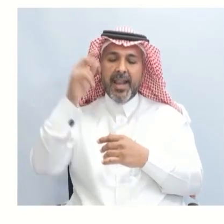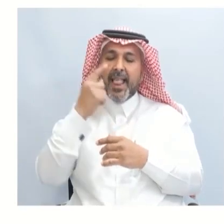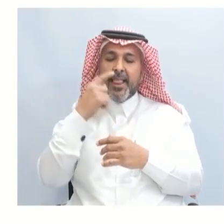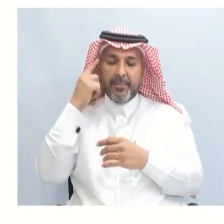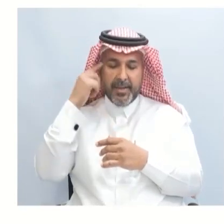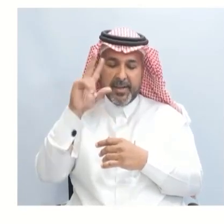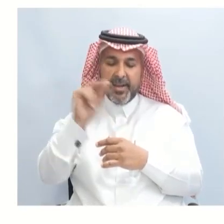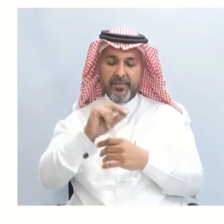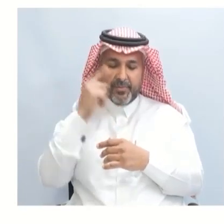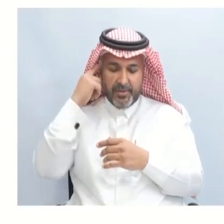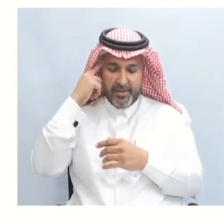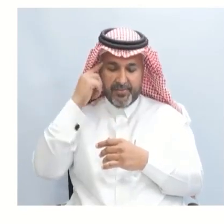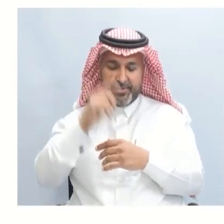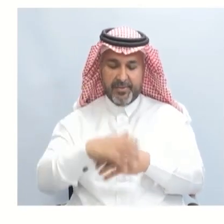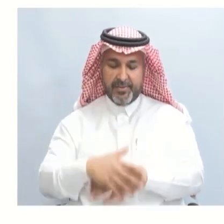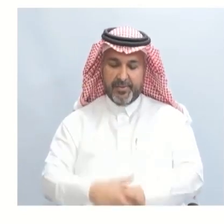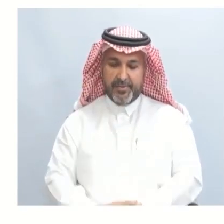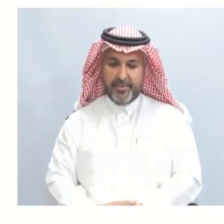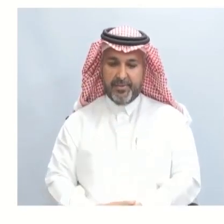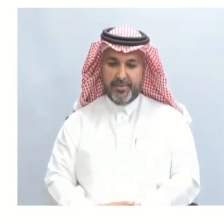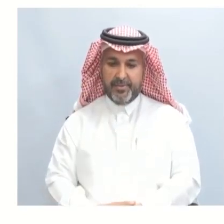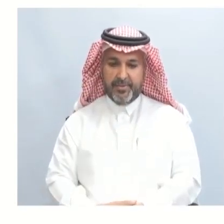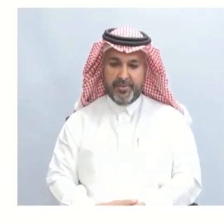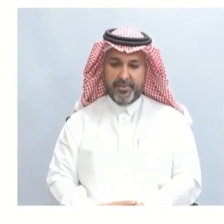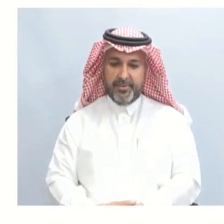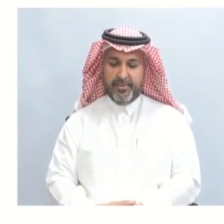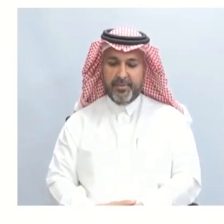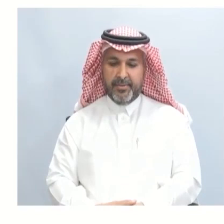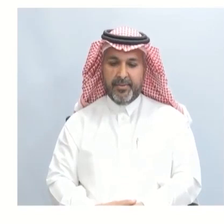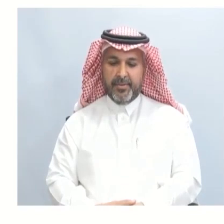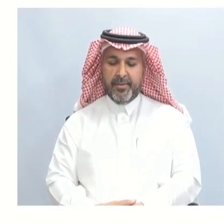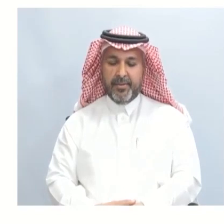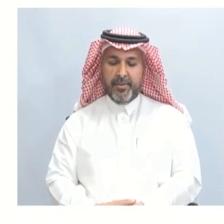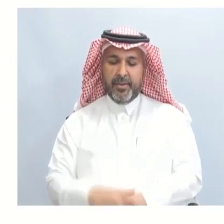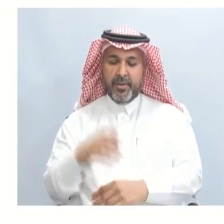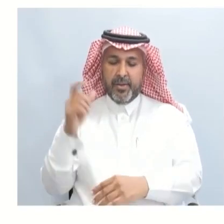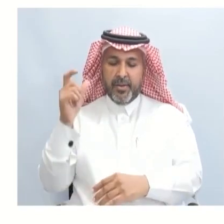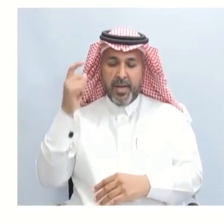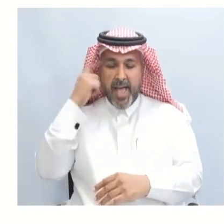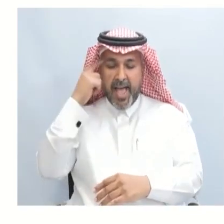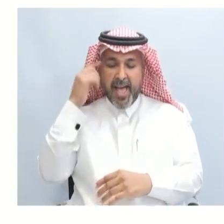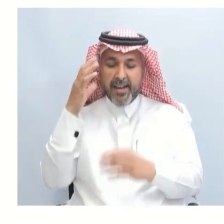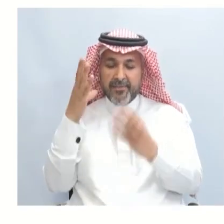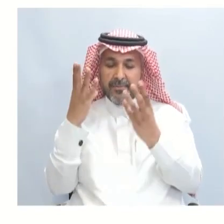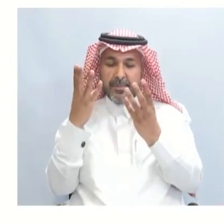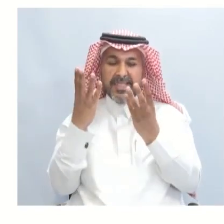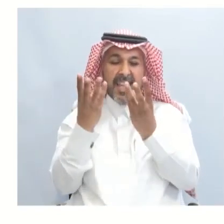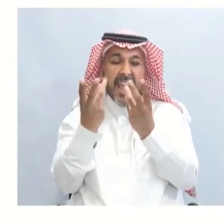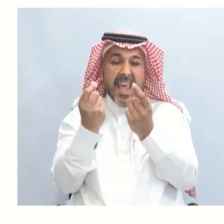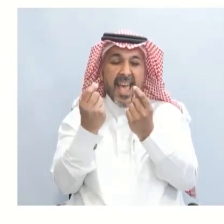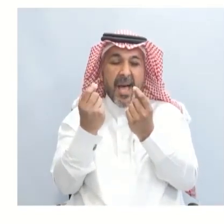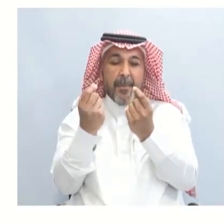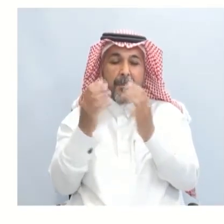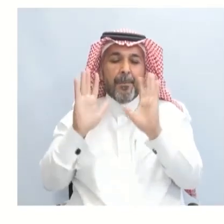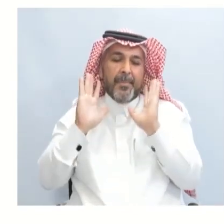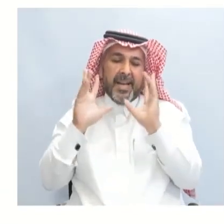توصل الى المعادله التي تعطي قانون الجذب الكوني ولكنه لم يتوصل لقيمه هذا الثابت الذي نحن